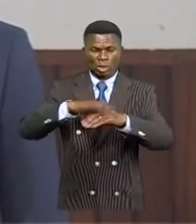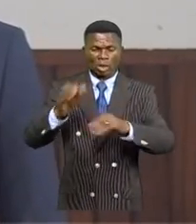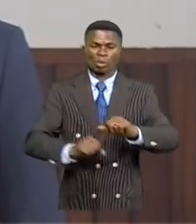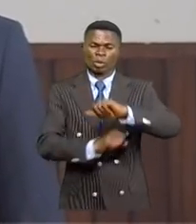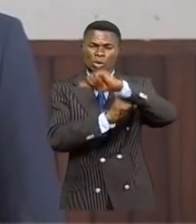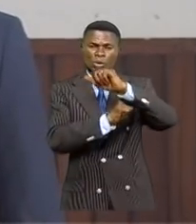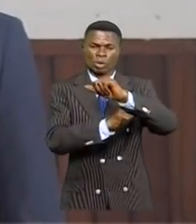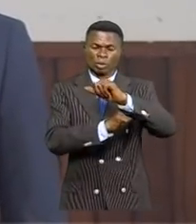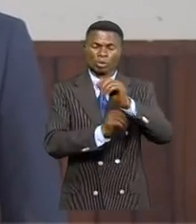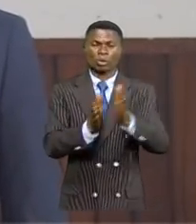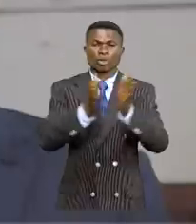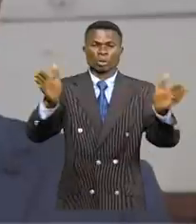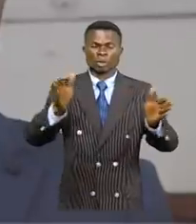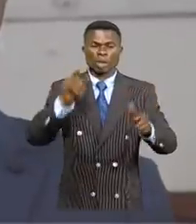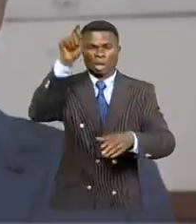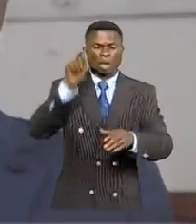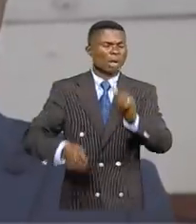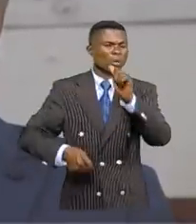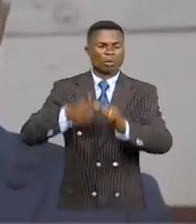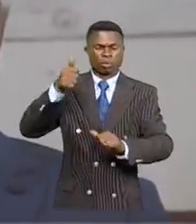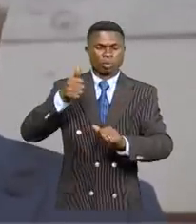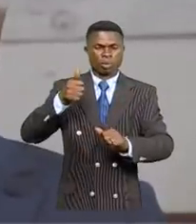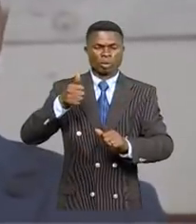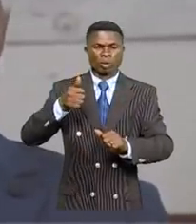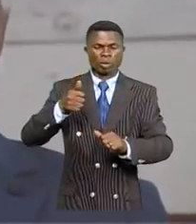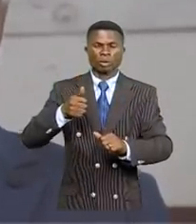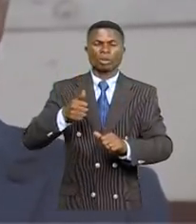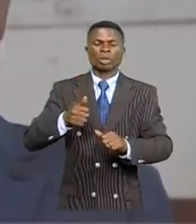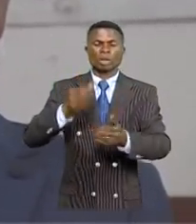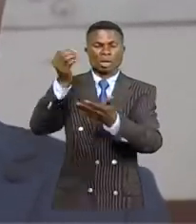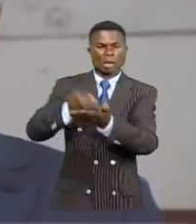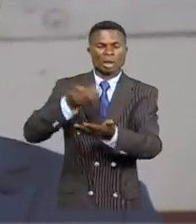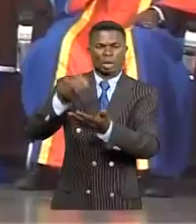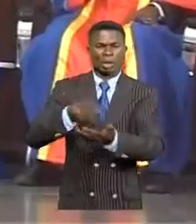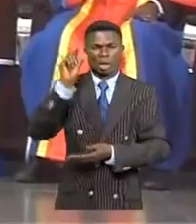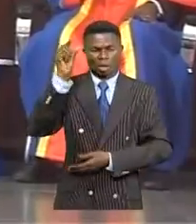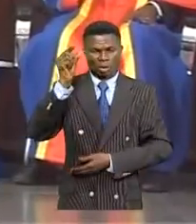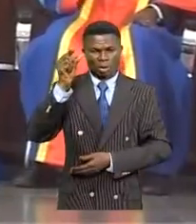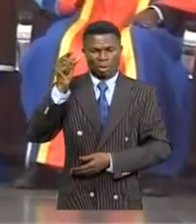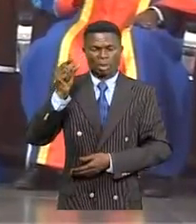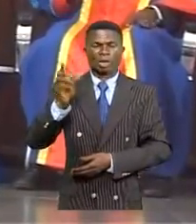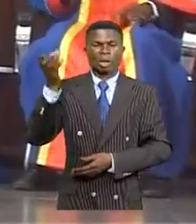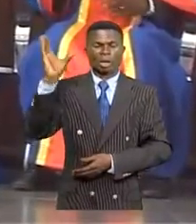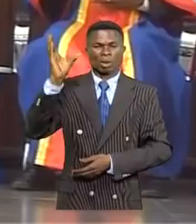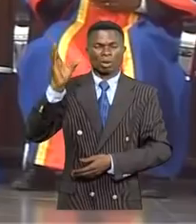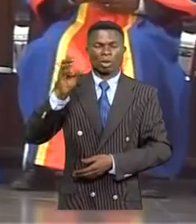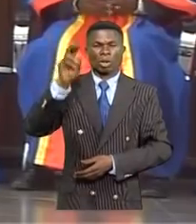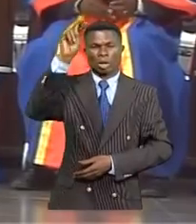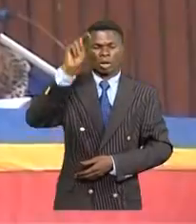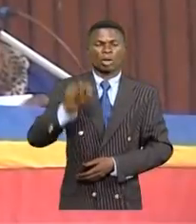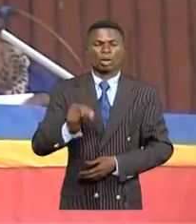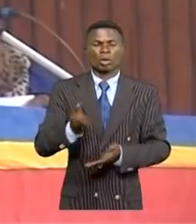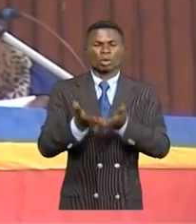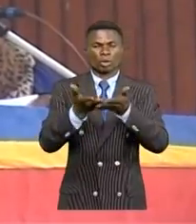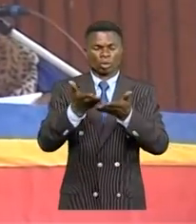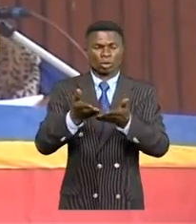soutenu publiquement avec brio sa thèse de doctorat portant sur l'exploitation de minerais à Kamituga et son impact